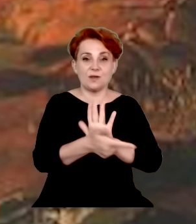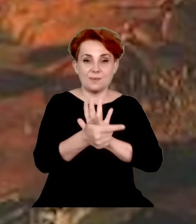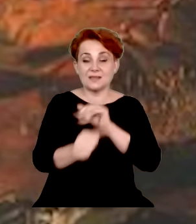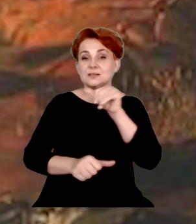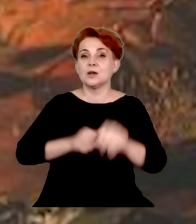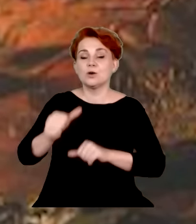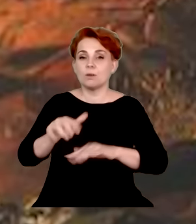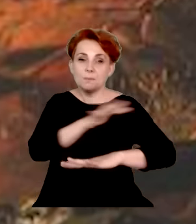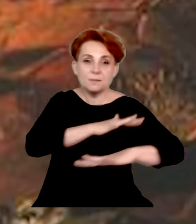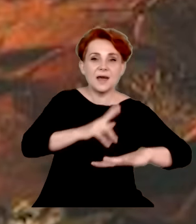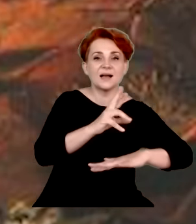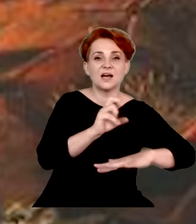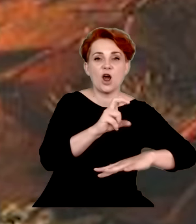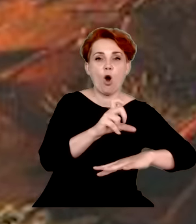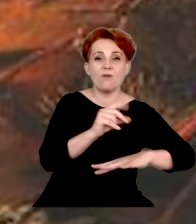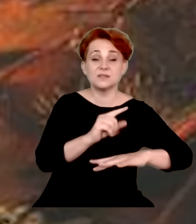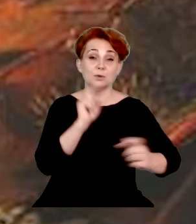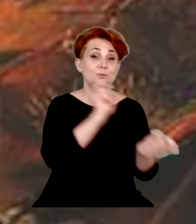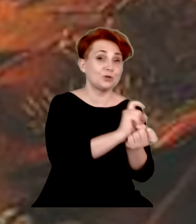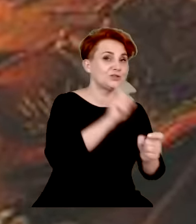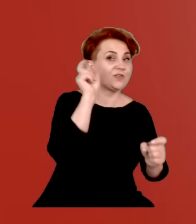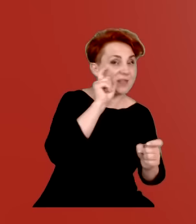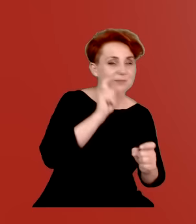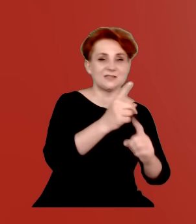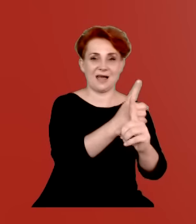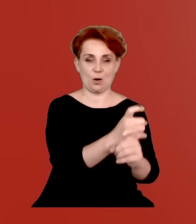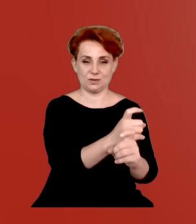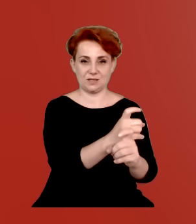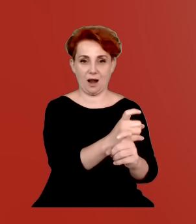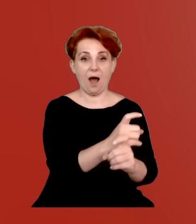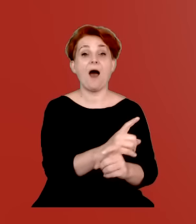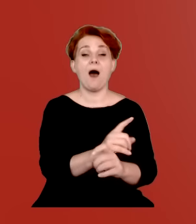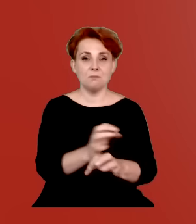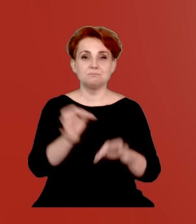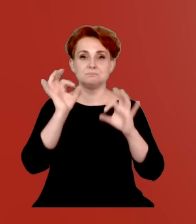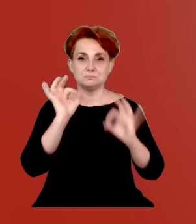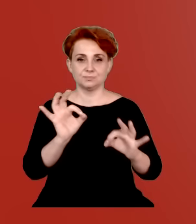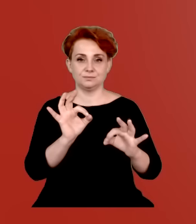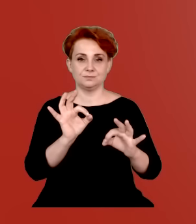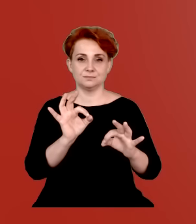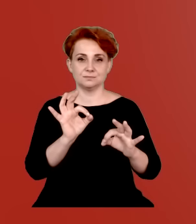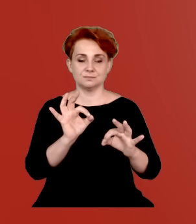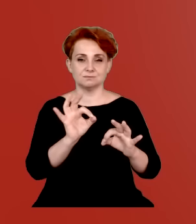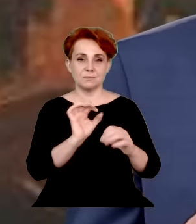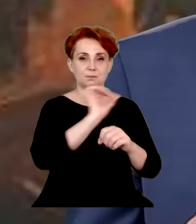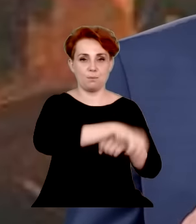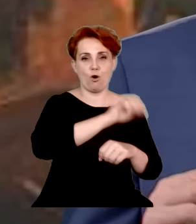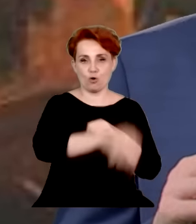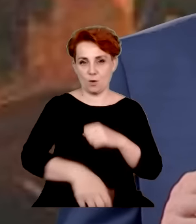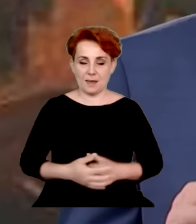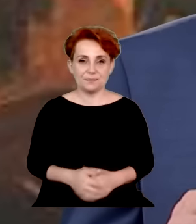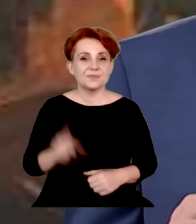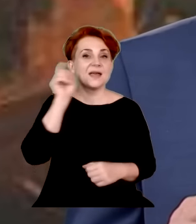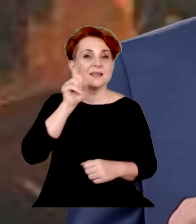pod Krechowcami z piechotą niemiecką i austriacką, skutecznie odrzucając liczniejszego przeciwnika. Niemiecka